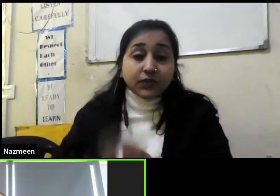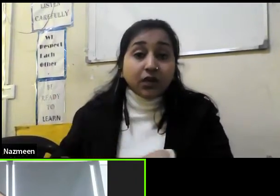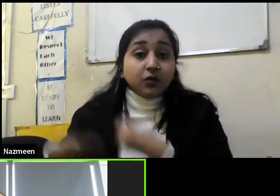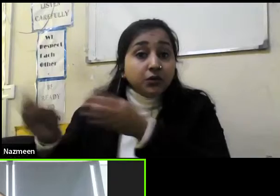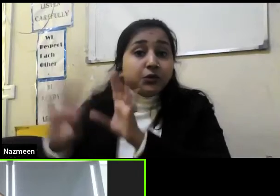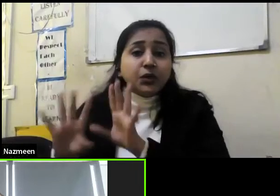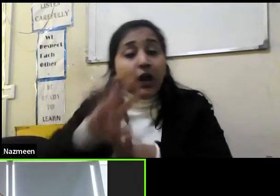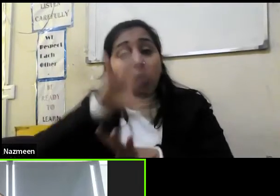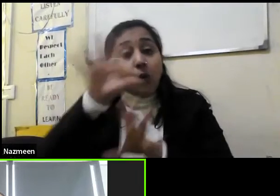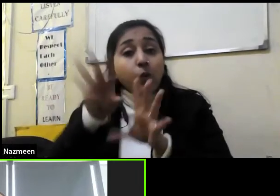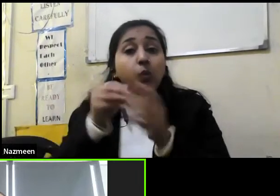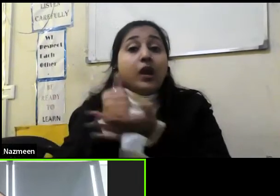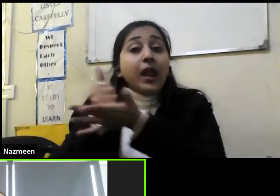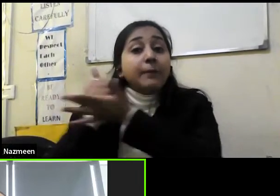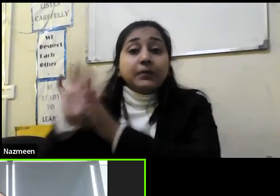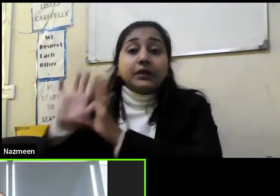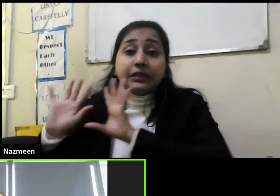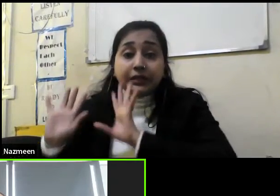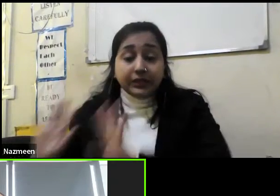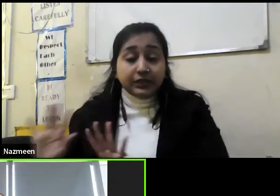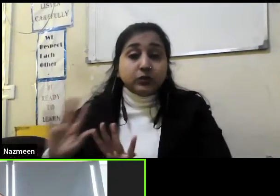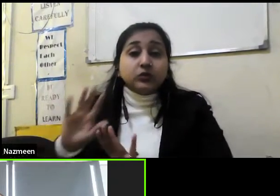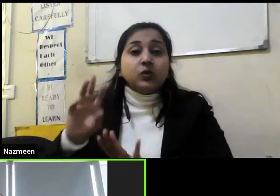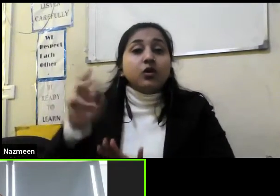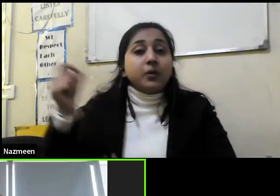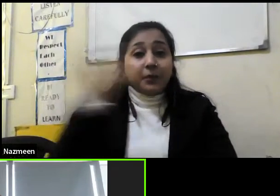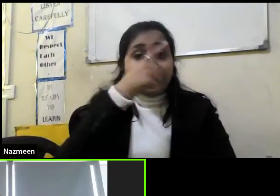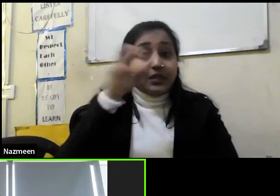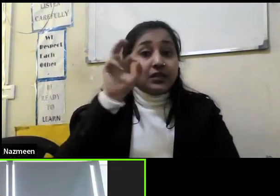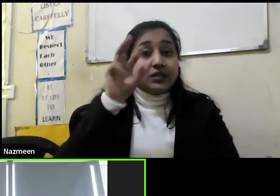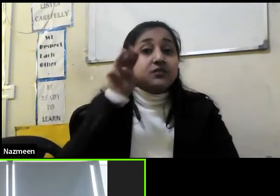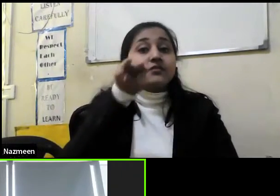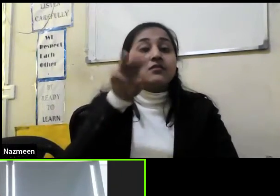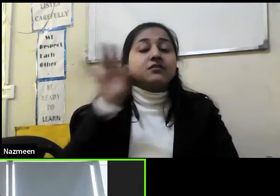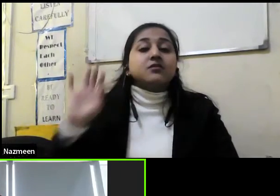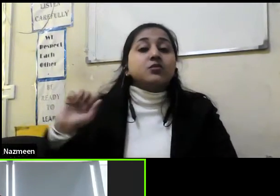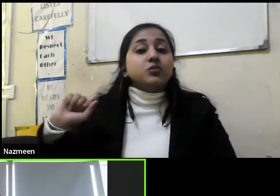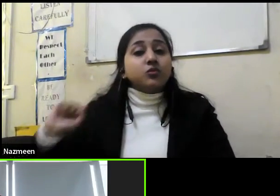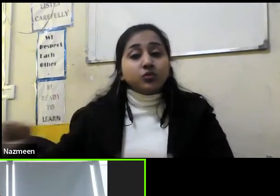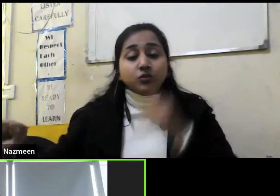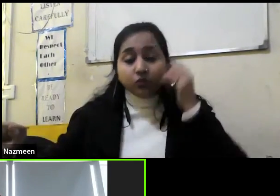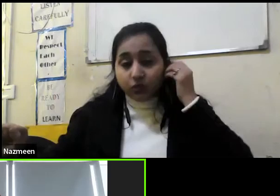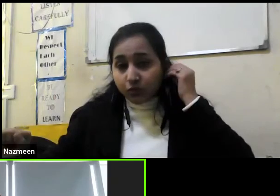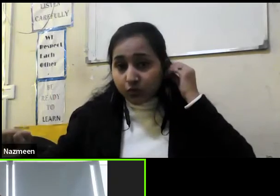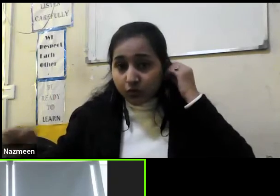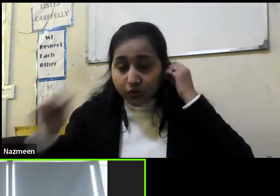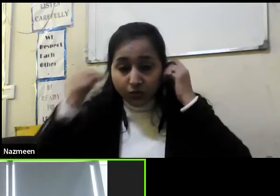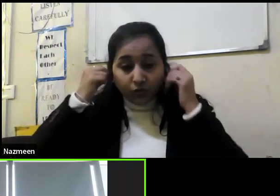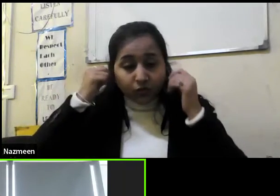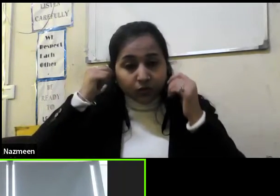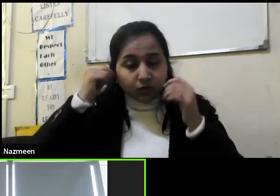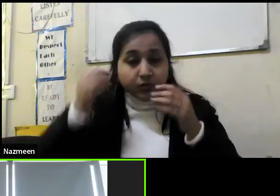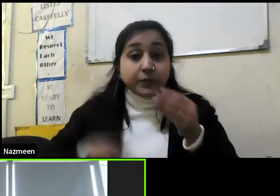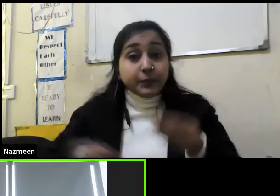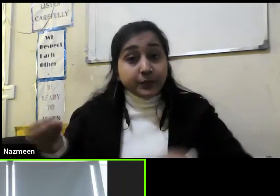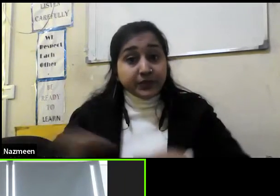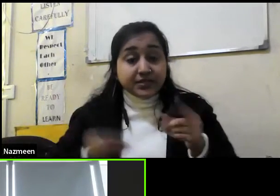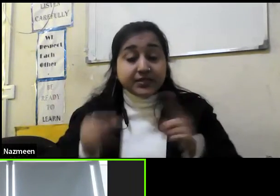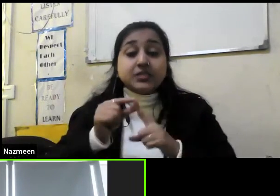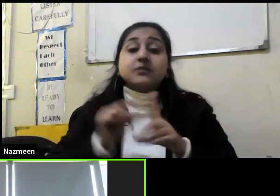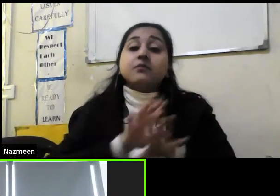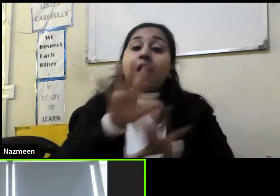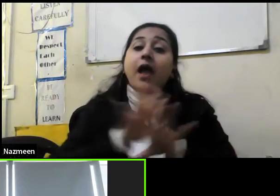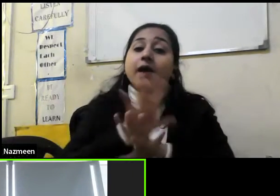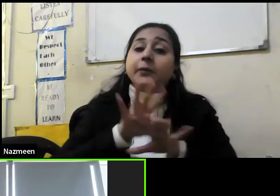हम प्रोवाइड करते हैं. एंड बाय एंड ऑफ दिस टेन्योर वो बिजनेस प्लान उनको बनाना है. एक बार बिजनेस प्लान होने के बाद